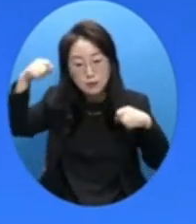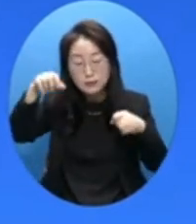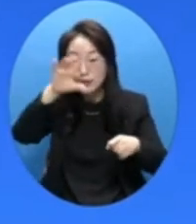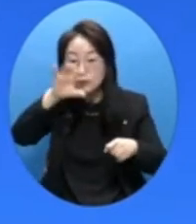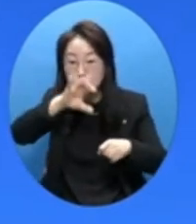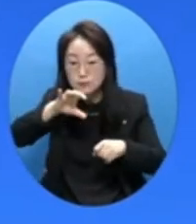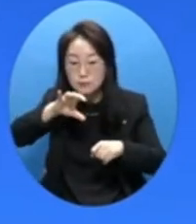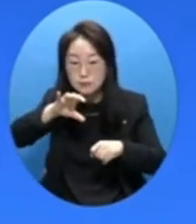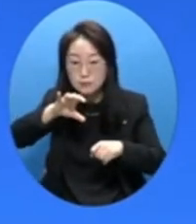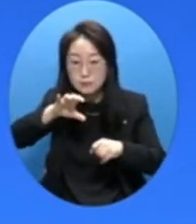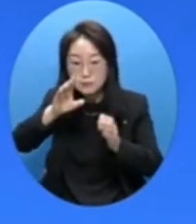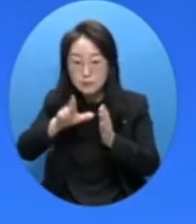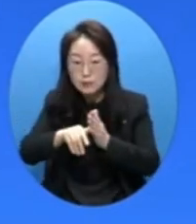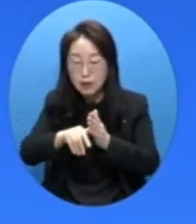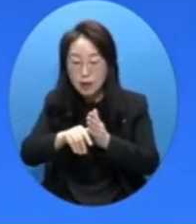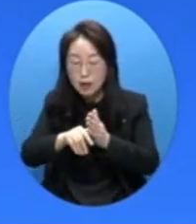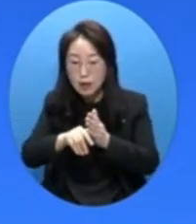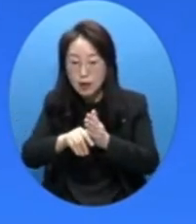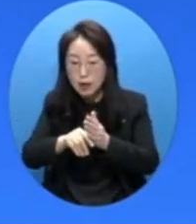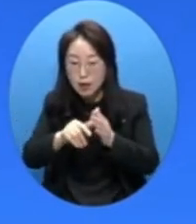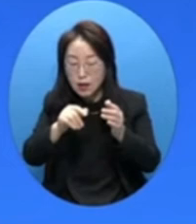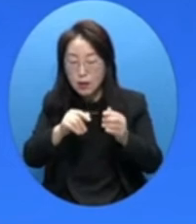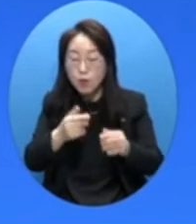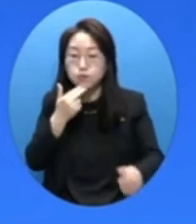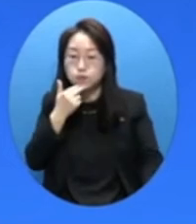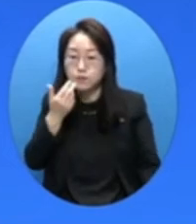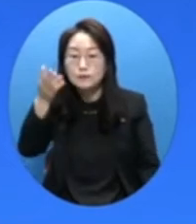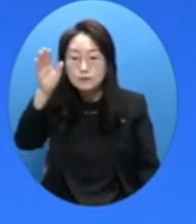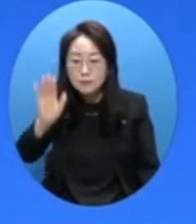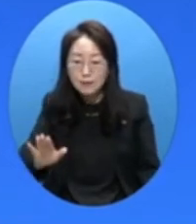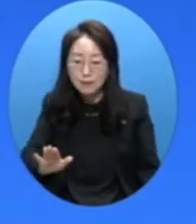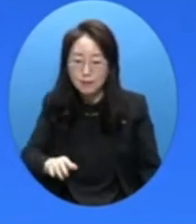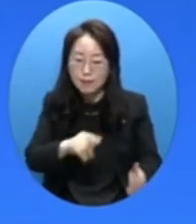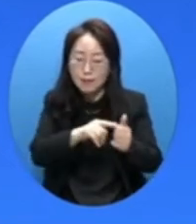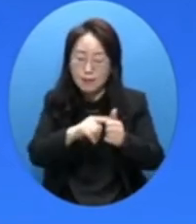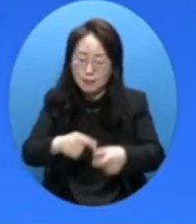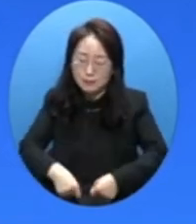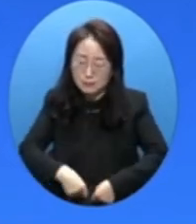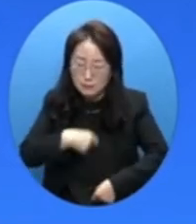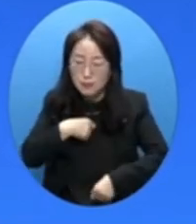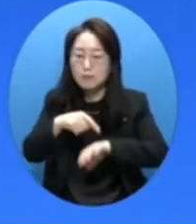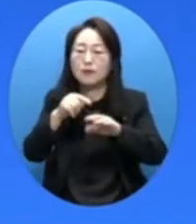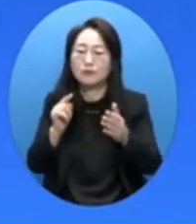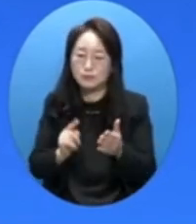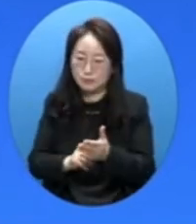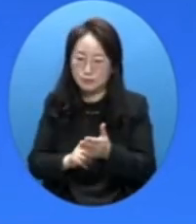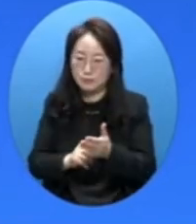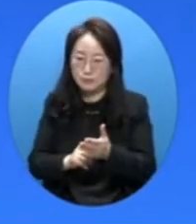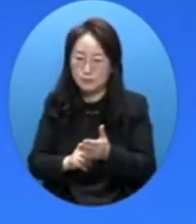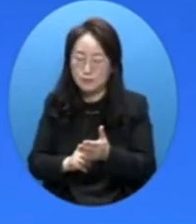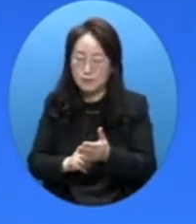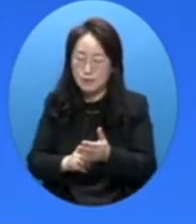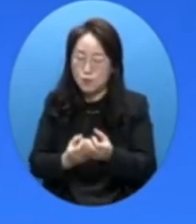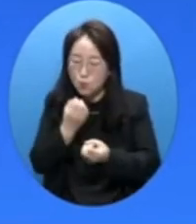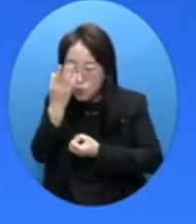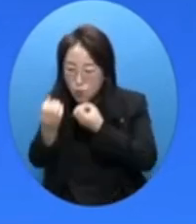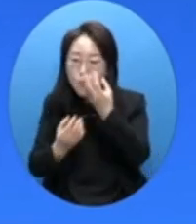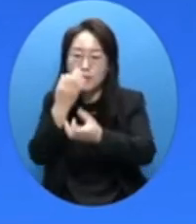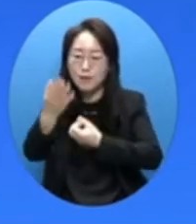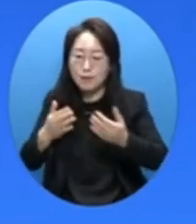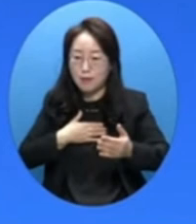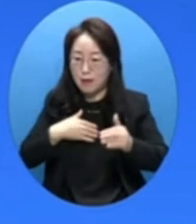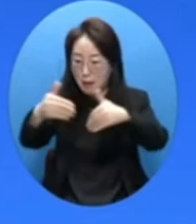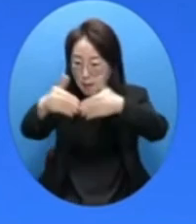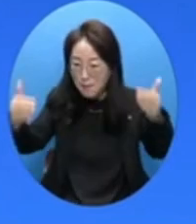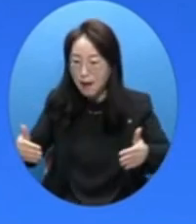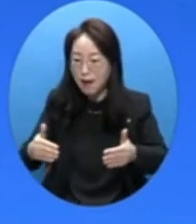내용도 없었던 것을 자기 진정한 마음으로 그 연구에서 고백을 한 것입니다 내 방을